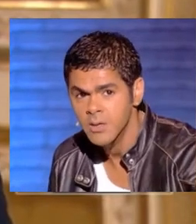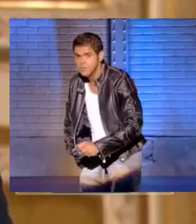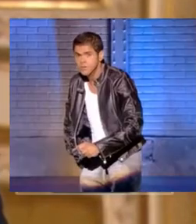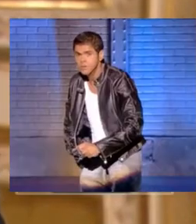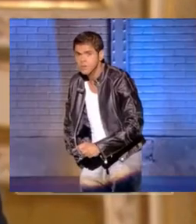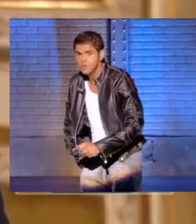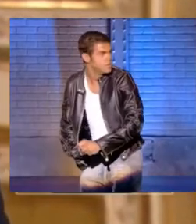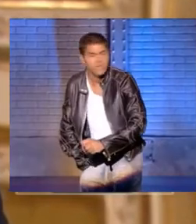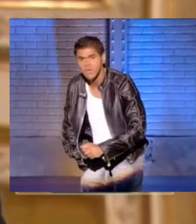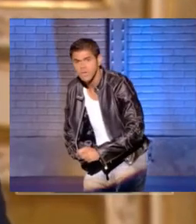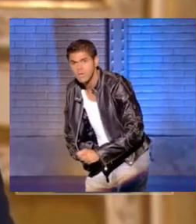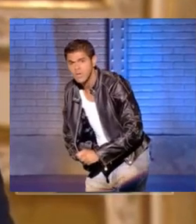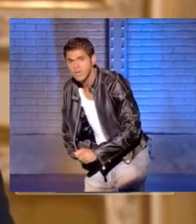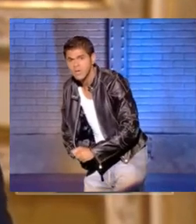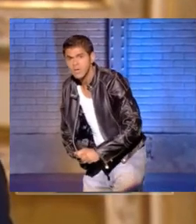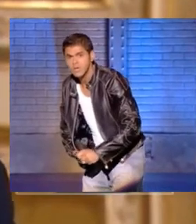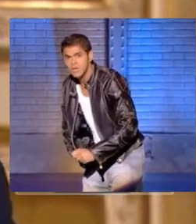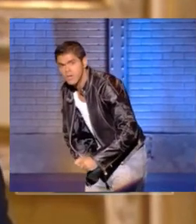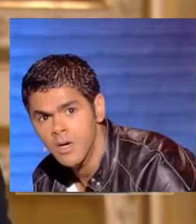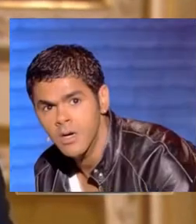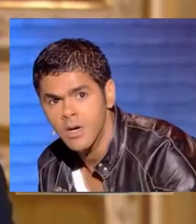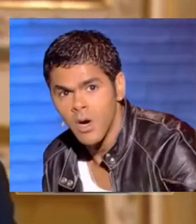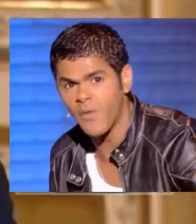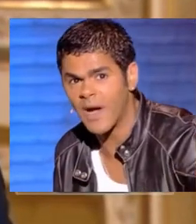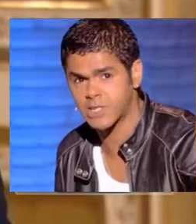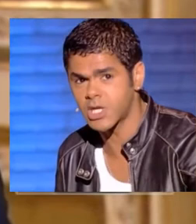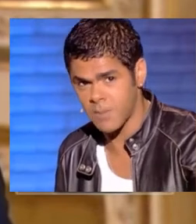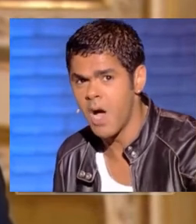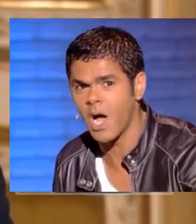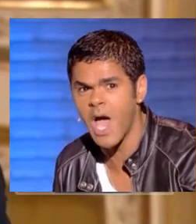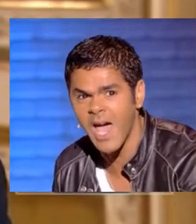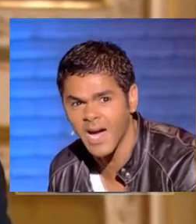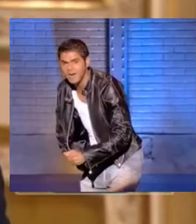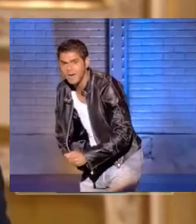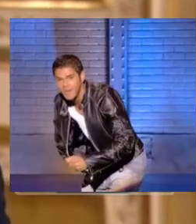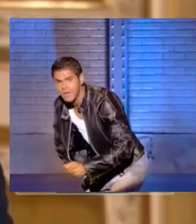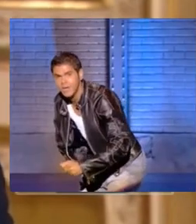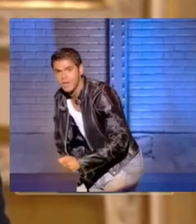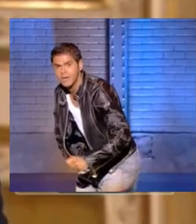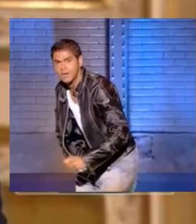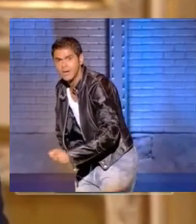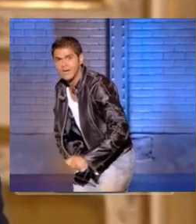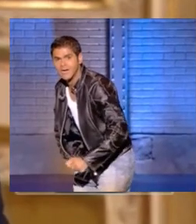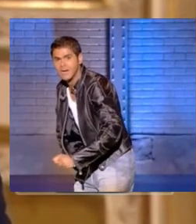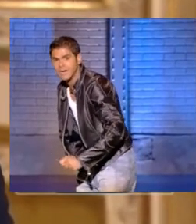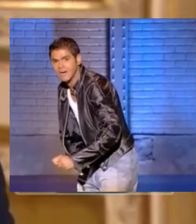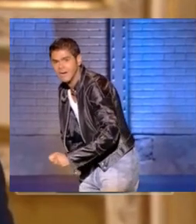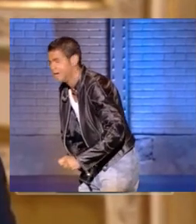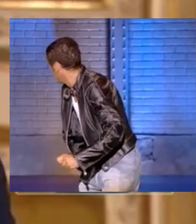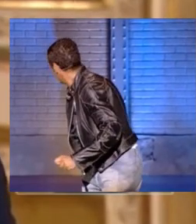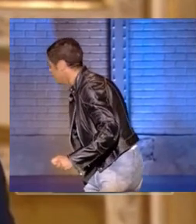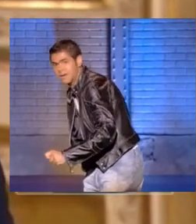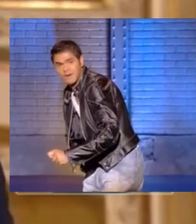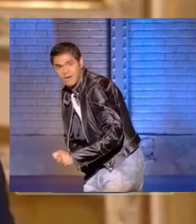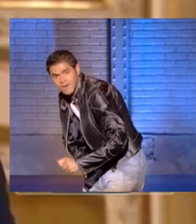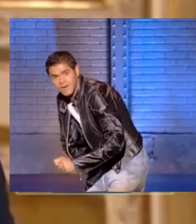France depuis un siècle. Dans l'immense majorité des cas, le Covid-19 est sans danger.